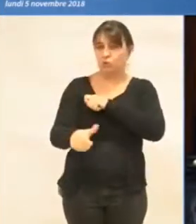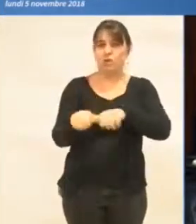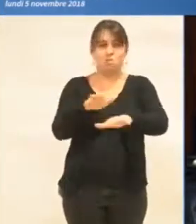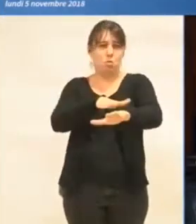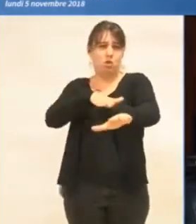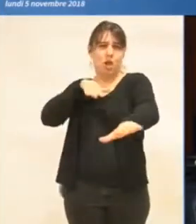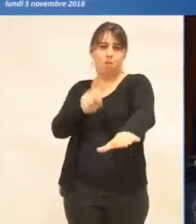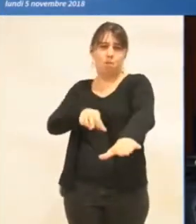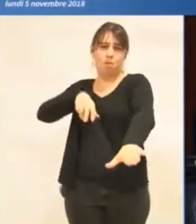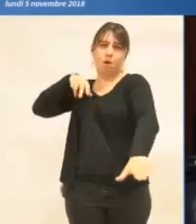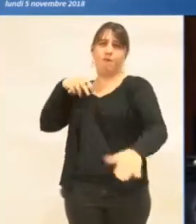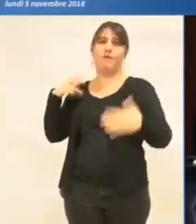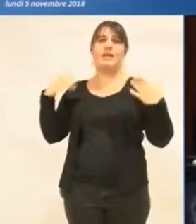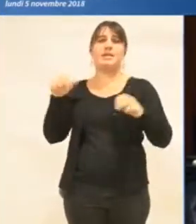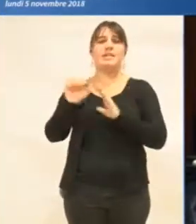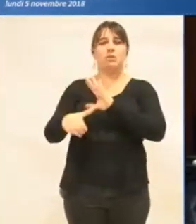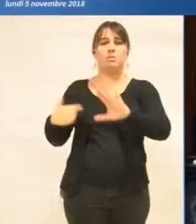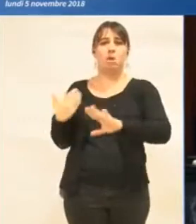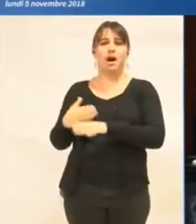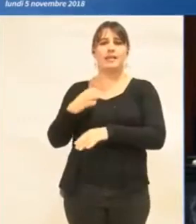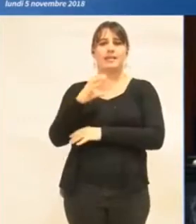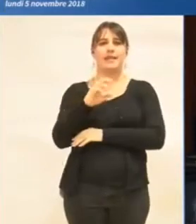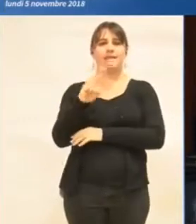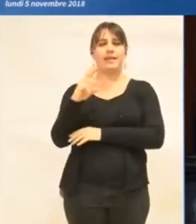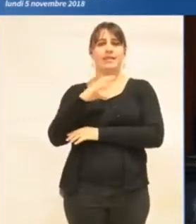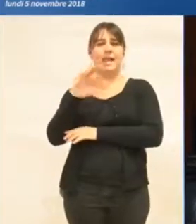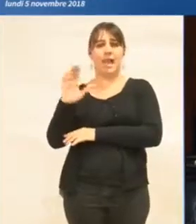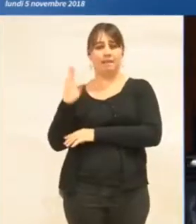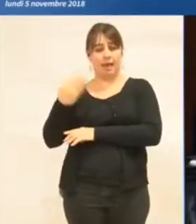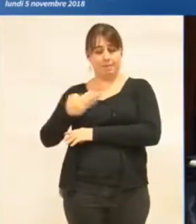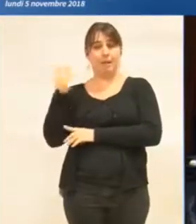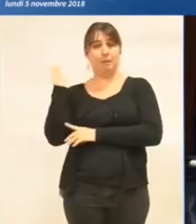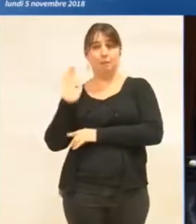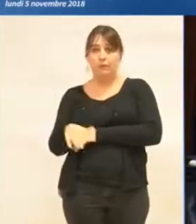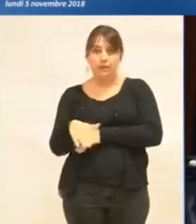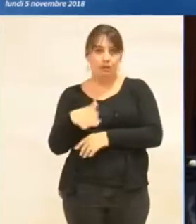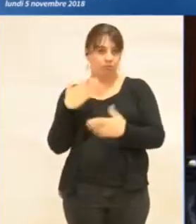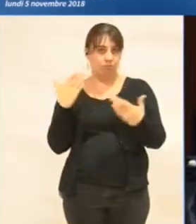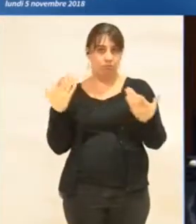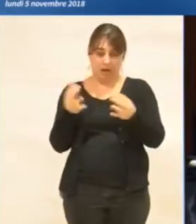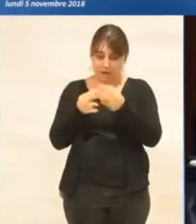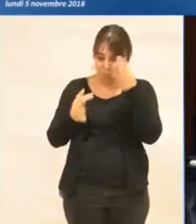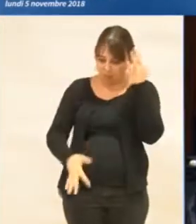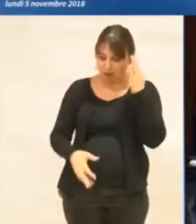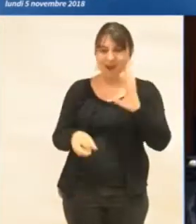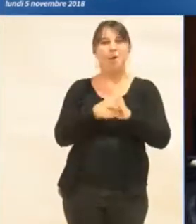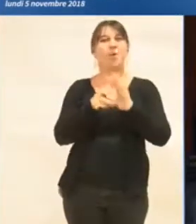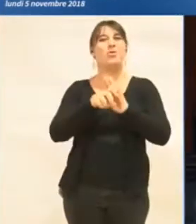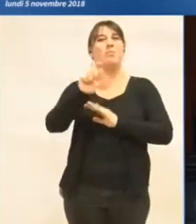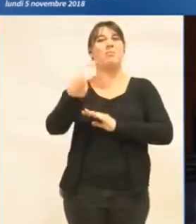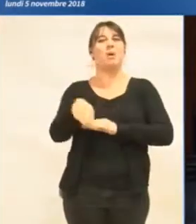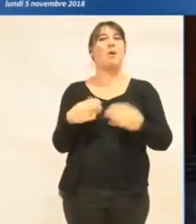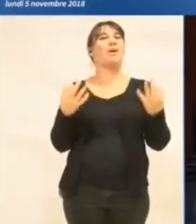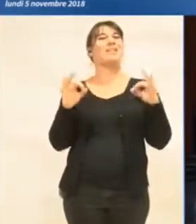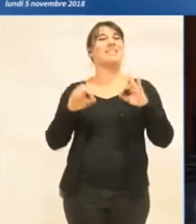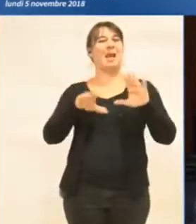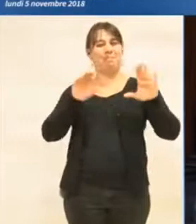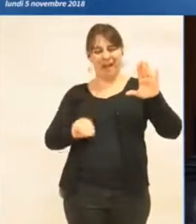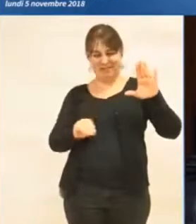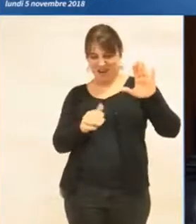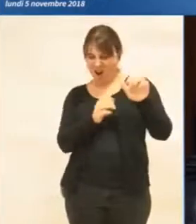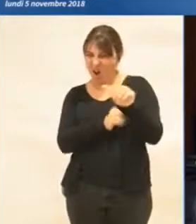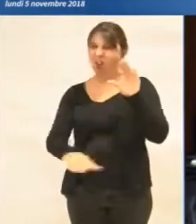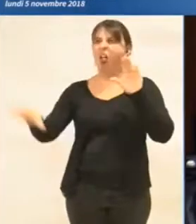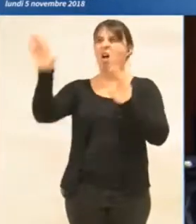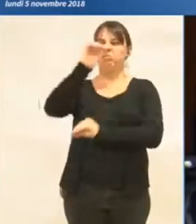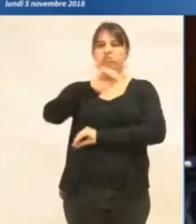embouteillages. 18 mois de CVCM ont en effet suffi à faire grimper Grenoble de la 10e à la 6e place dans le classement